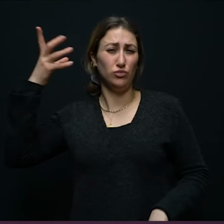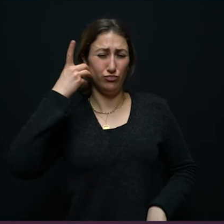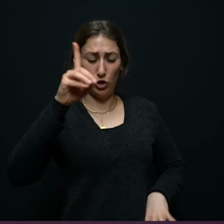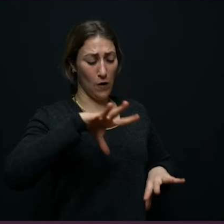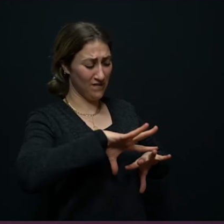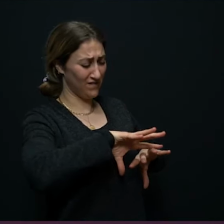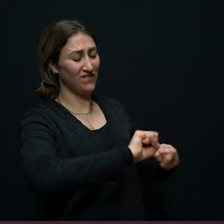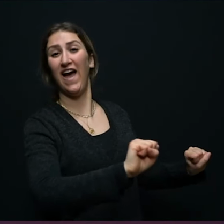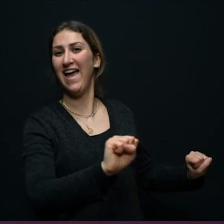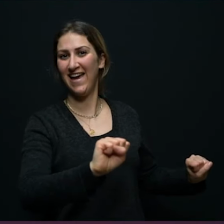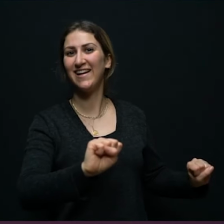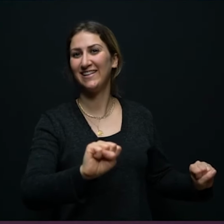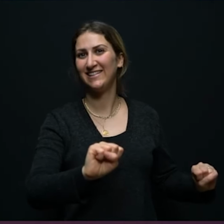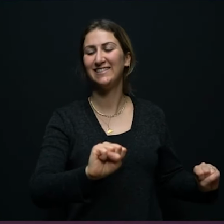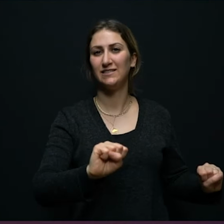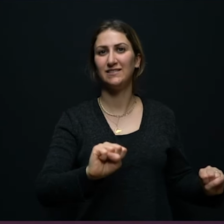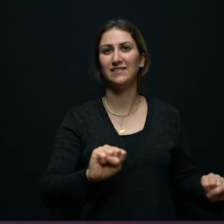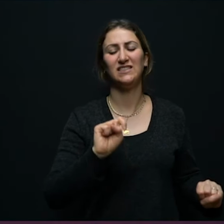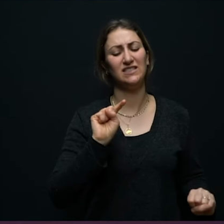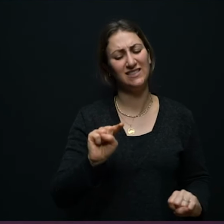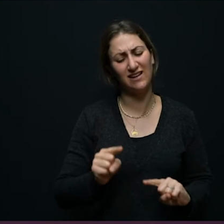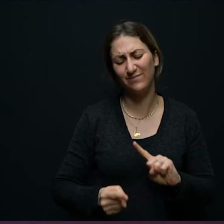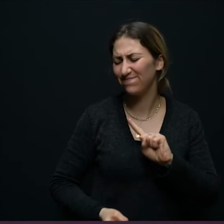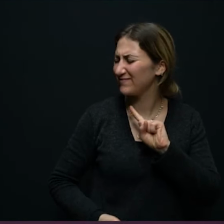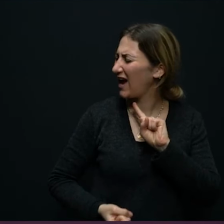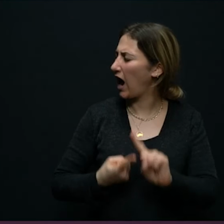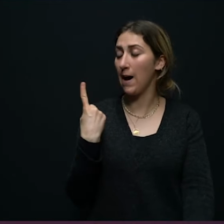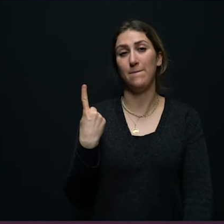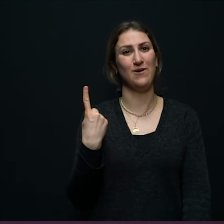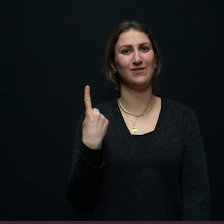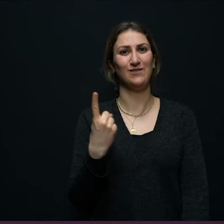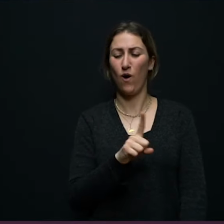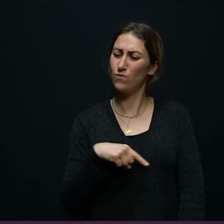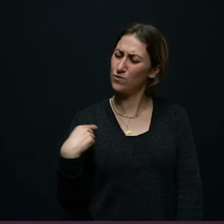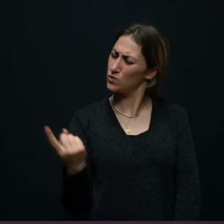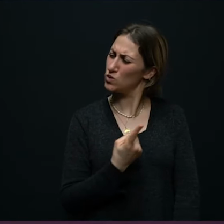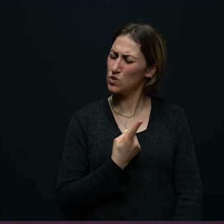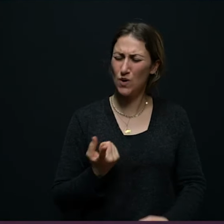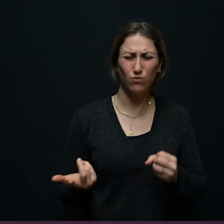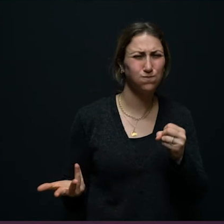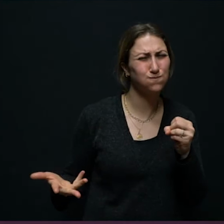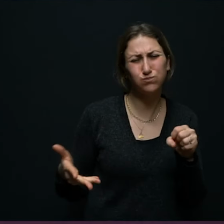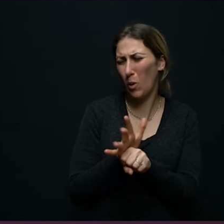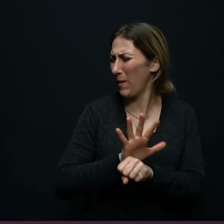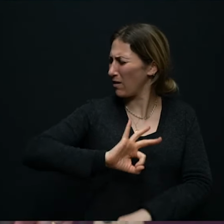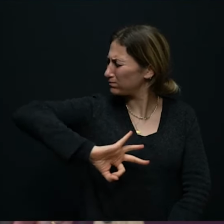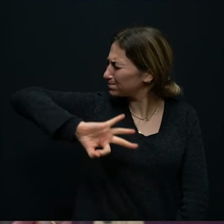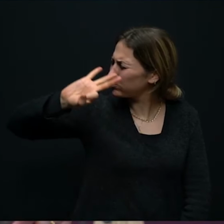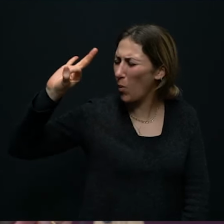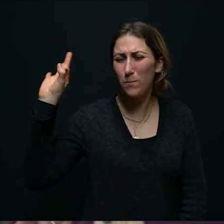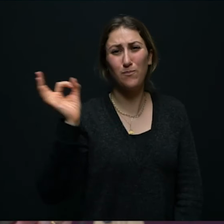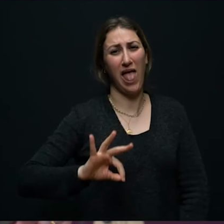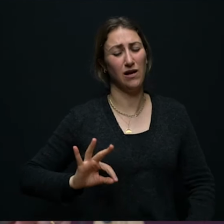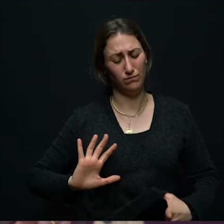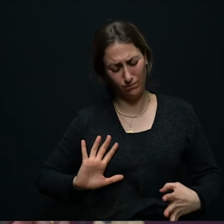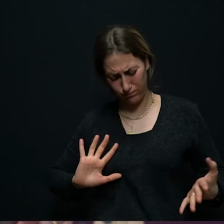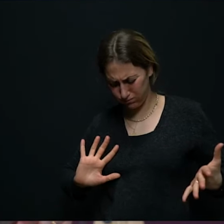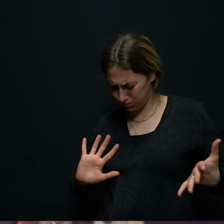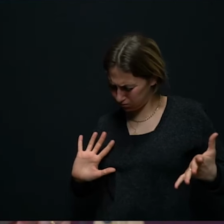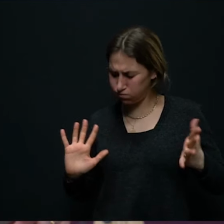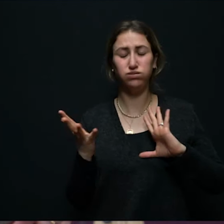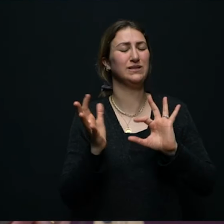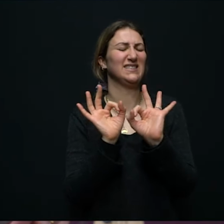et cette sanctification doit être total esprit âme et corps ça commence par